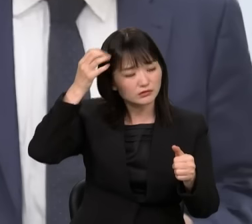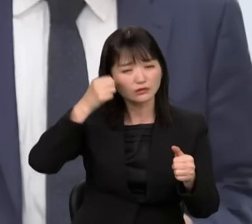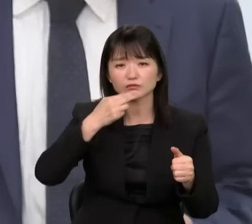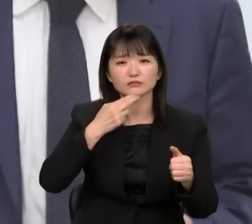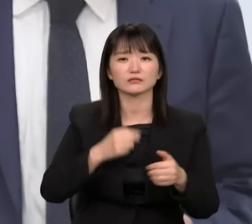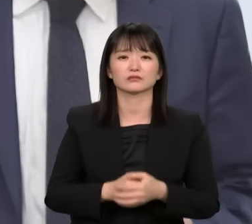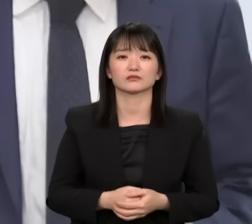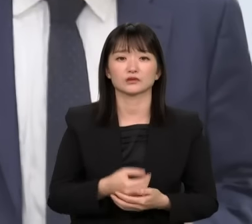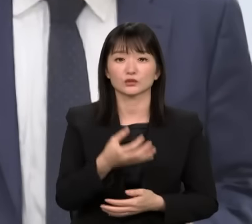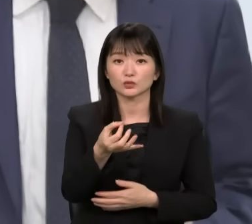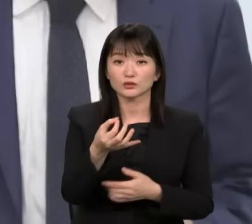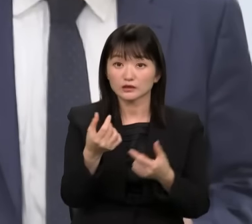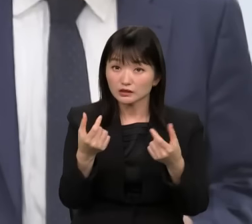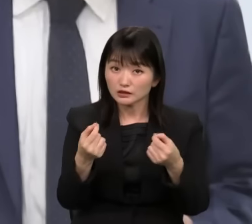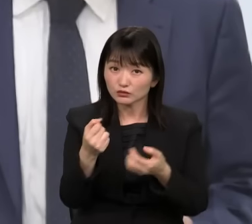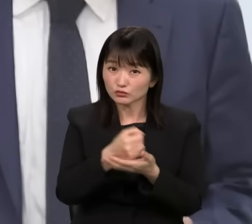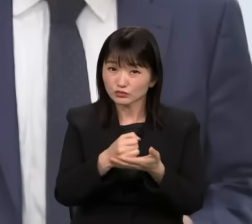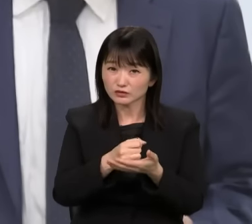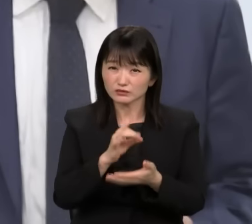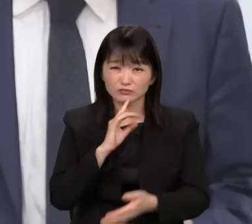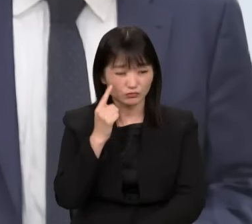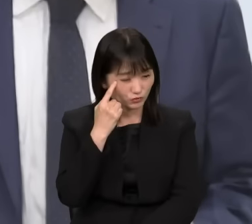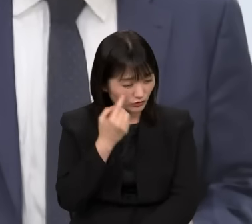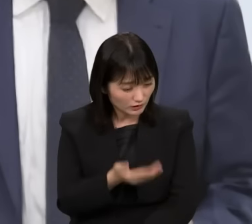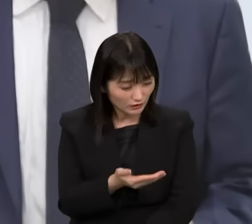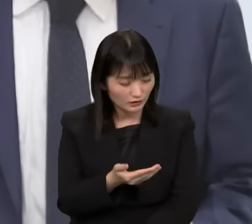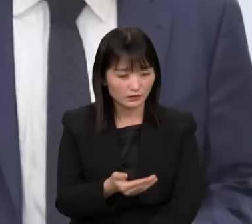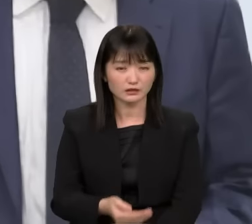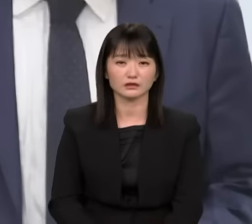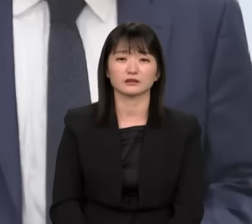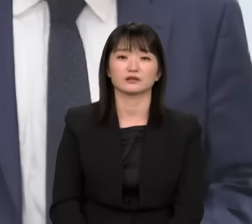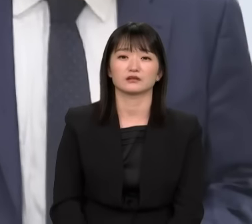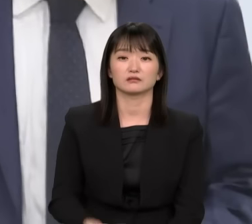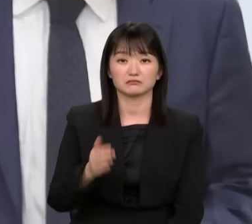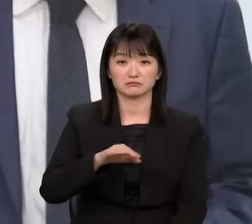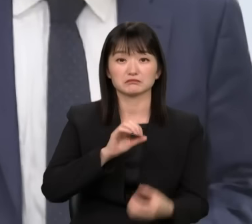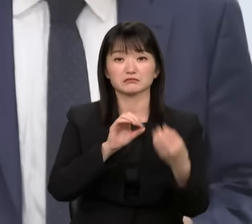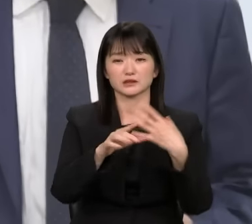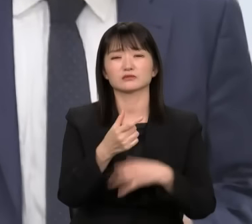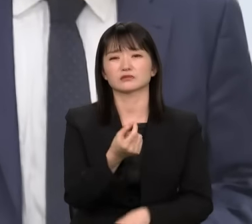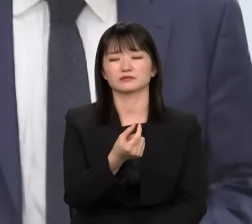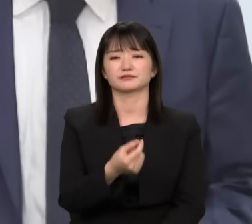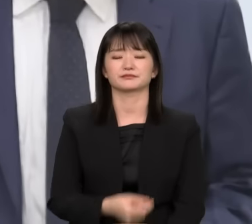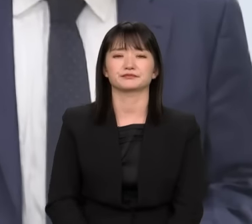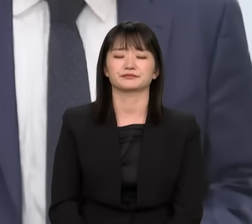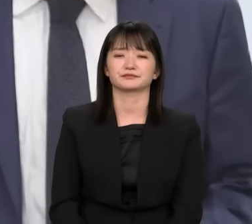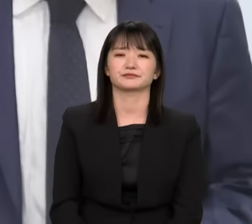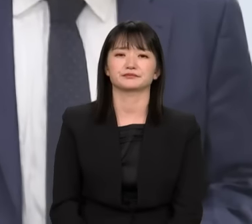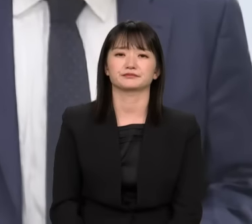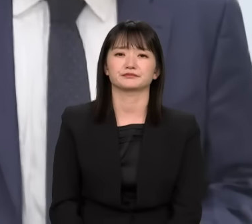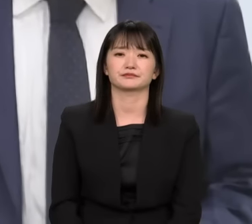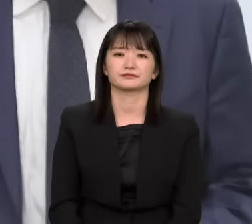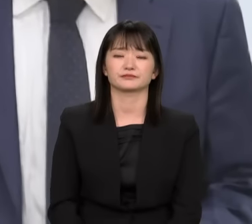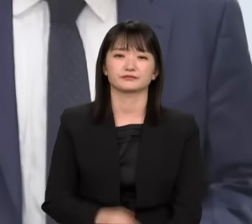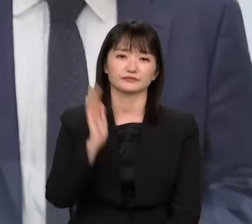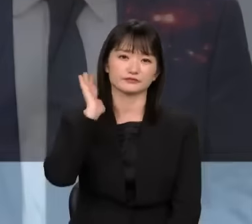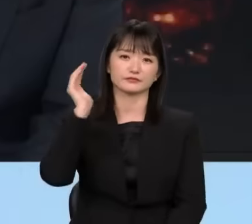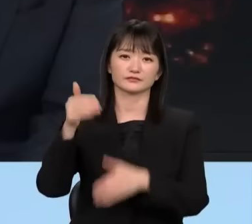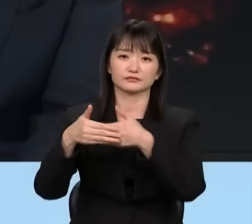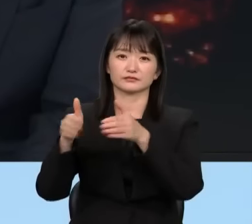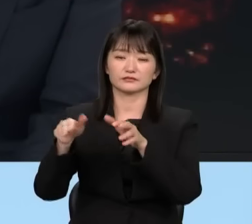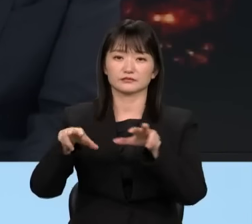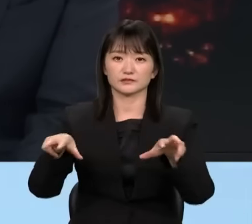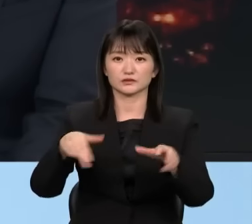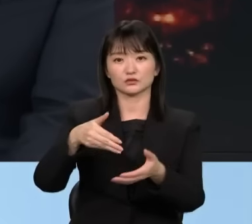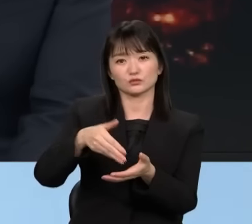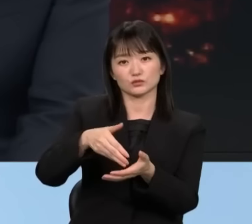금액이 같은 것은 우연일 뿐이냐고 다시 추궁을 했습니다 하지만 답은 같았습니다 대통령실이 저희 보도에 대해서